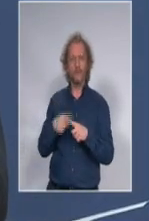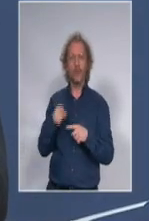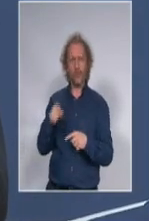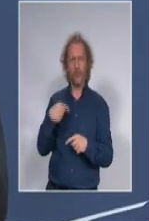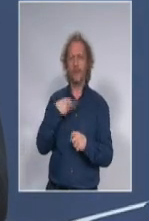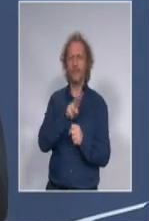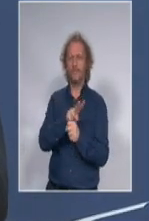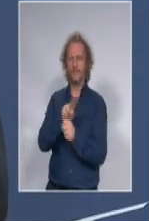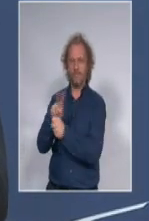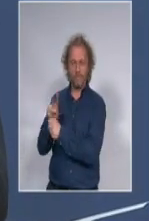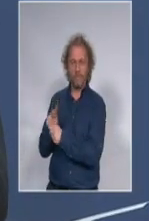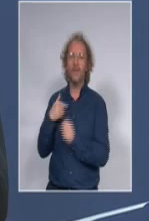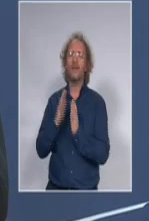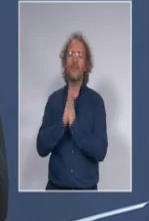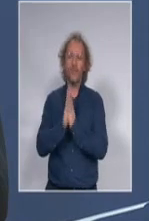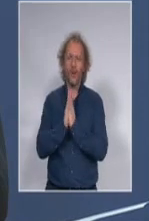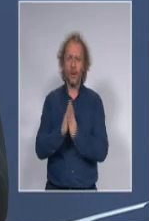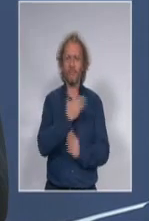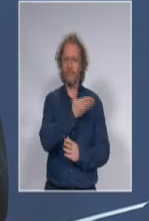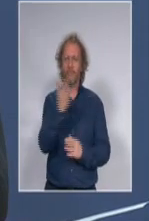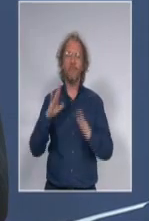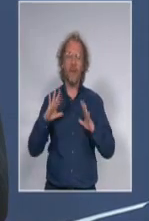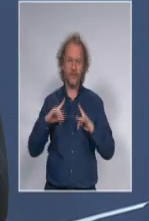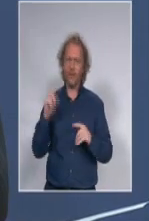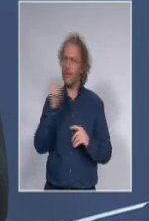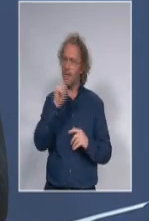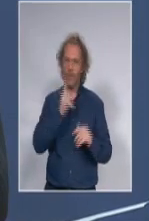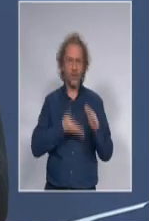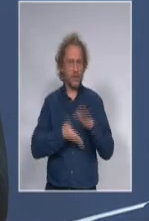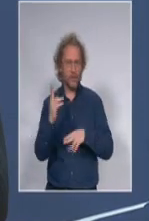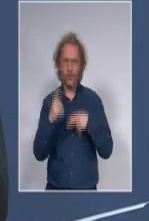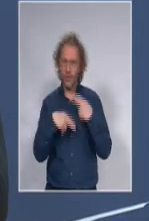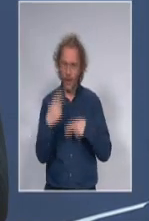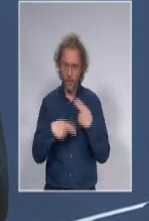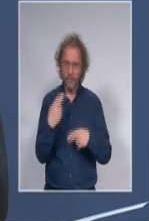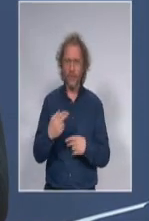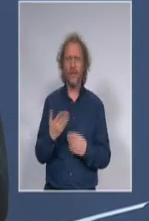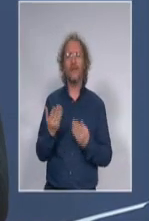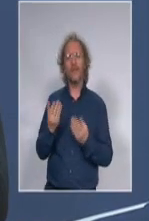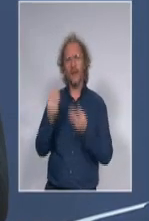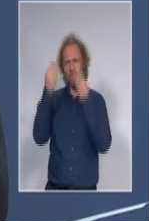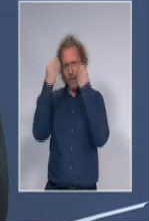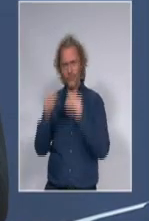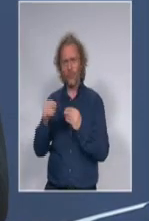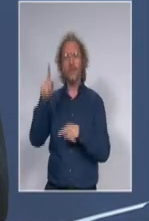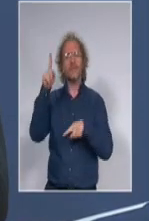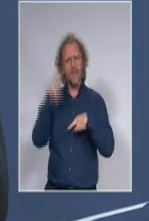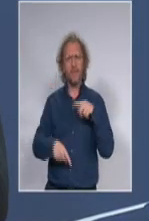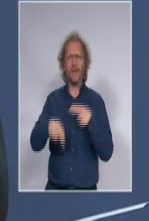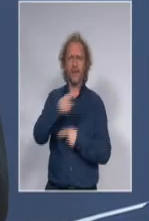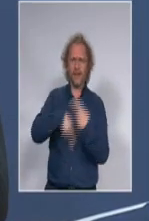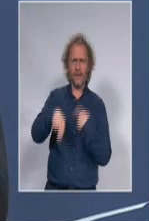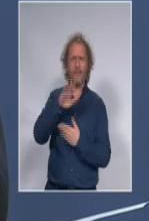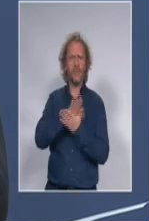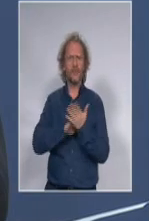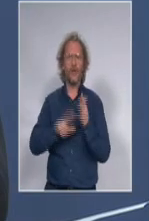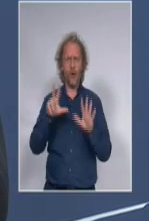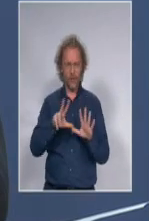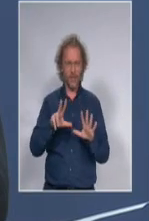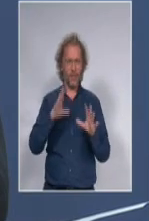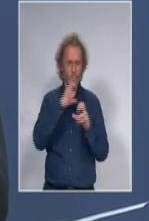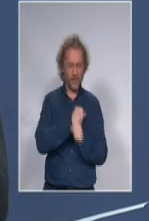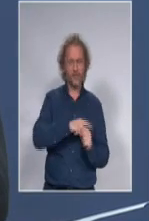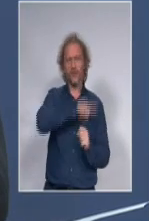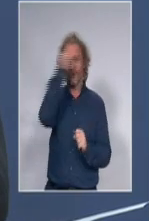izlaze nigde i molim ljude da poštuju zabranu kretanja od 20 sati. Za penzionere je to celodnevna